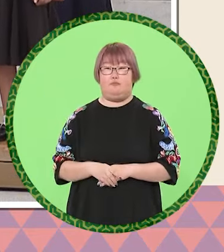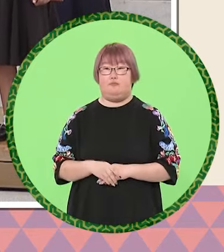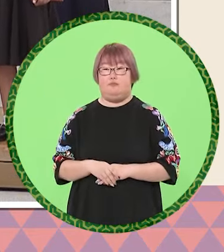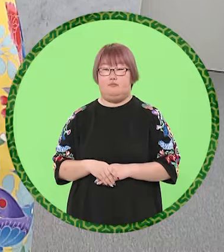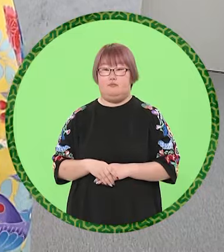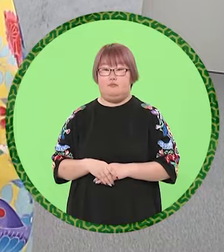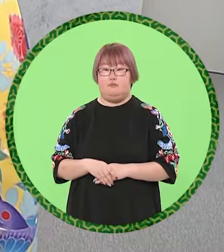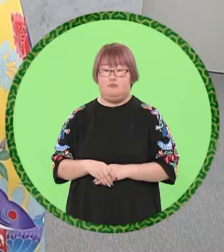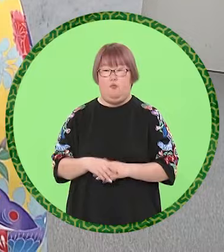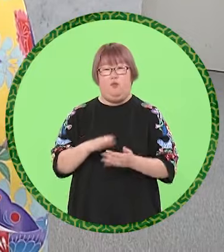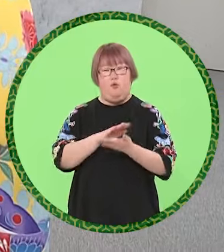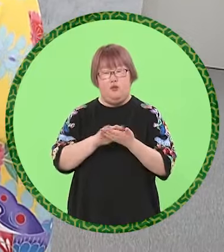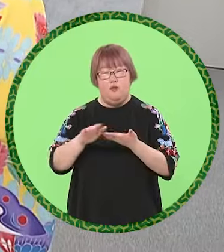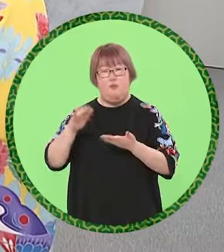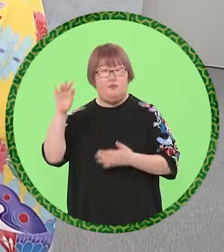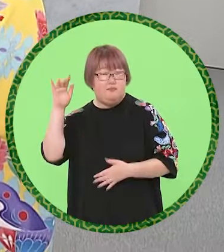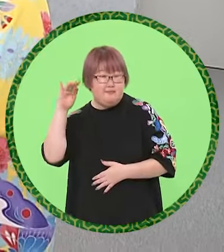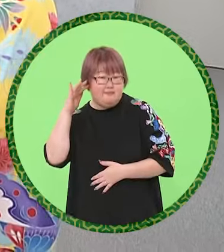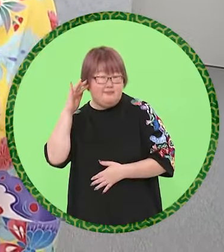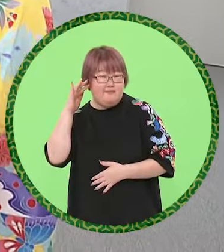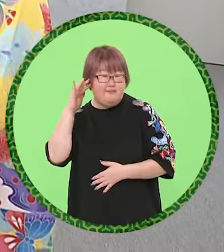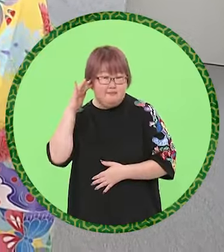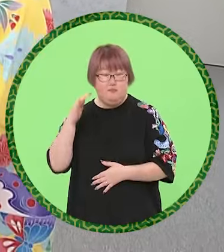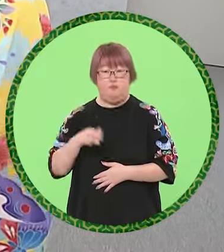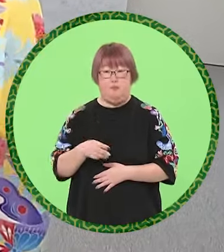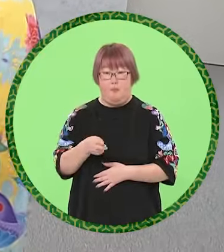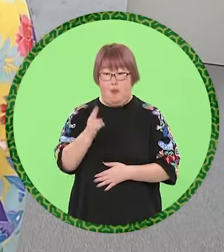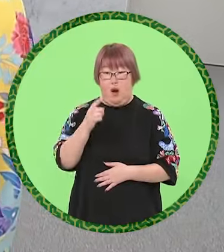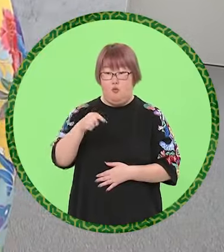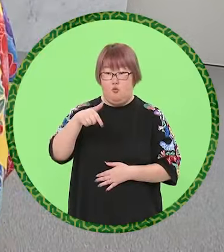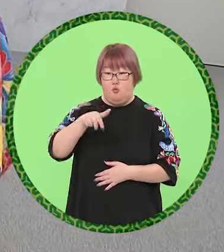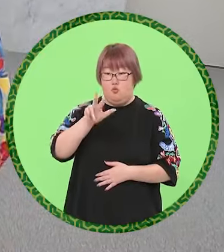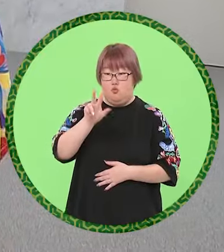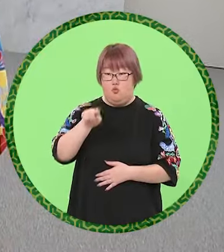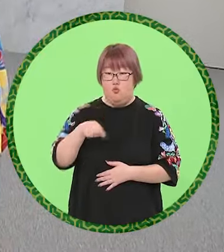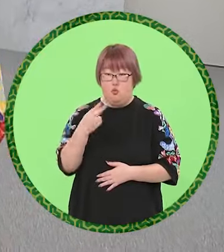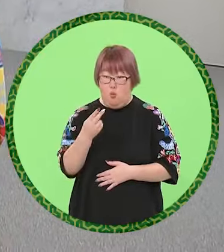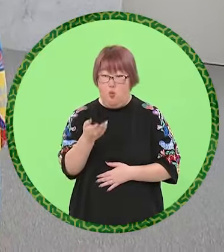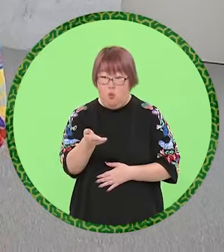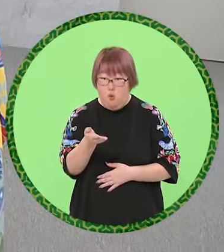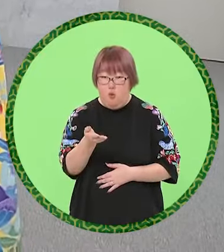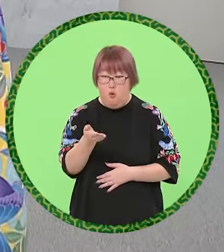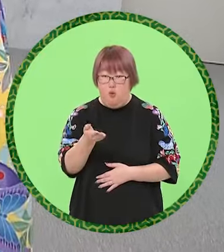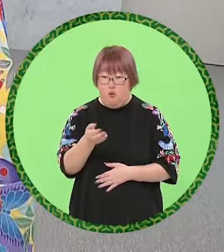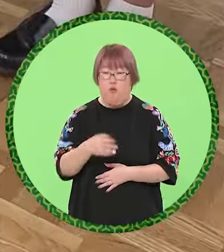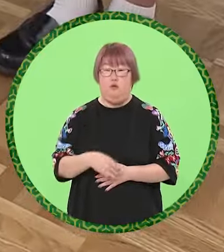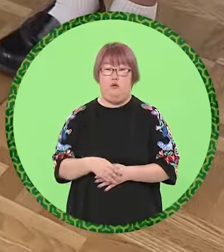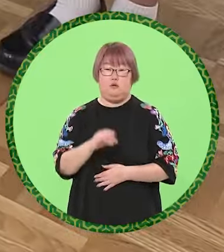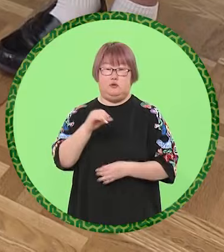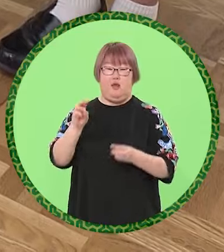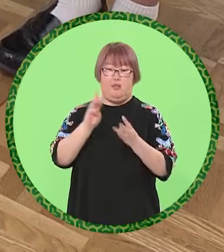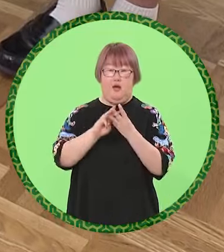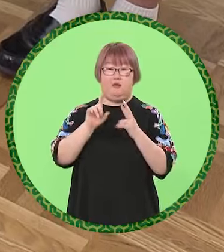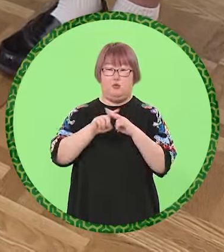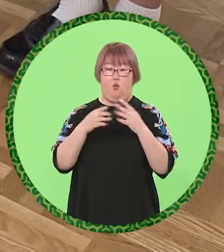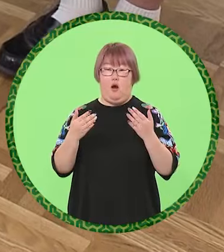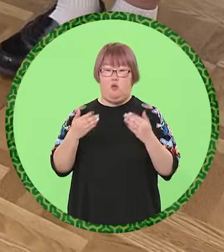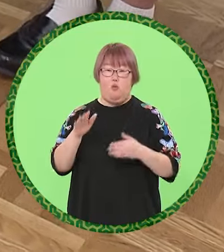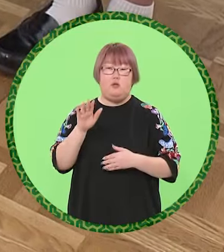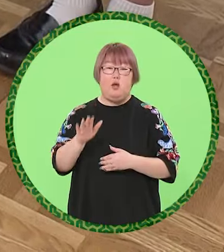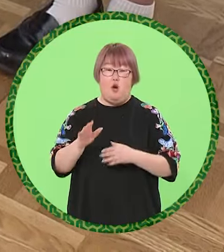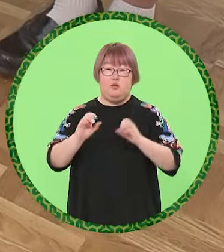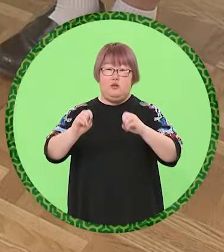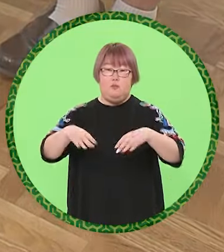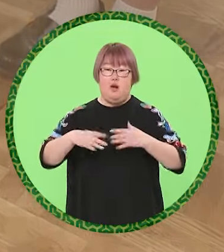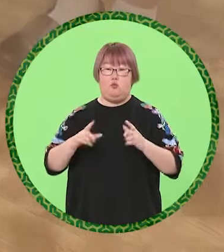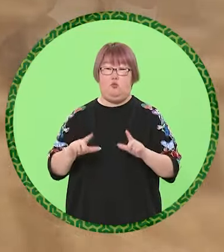てみようぞ。 とっても綺麗な音色ですね。これパンフルートですよね。 そうなんです。このパンフルートは千田小学